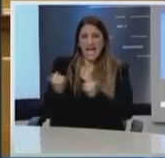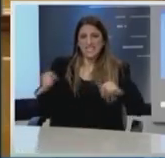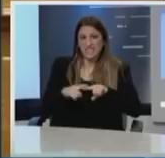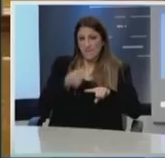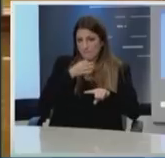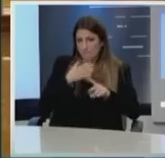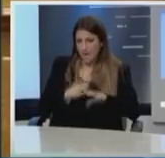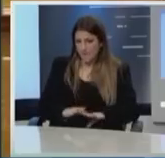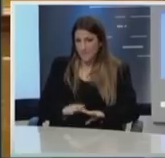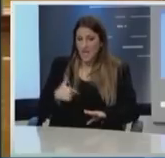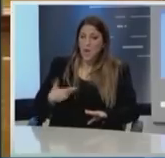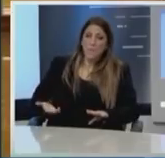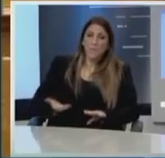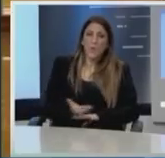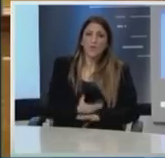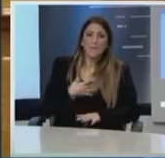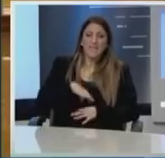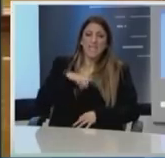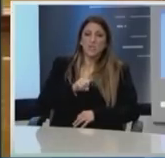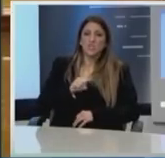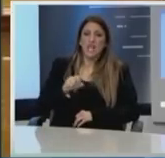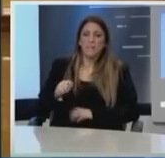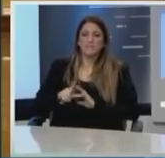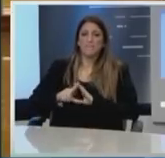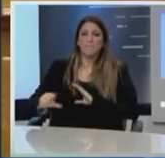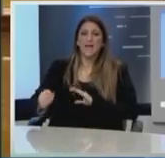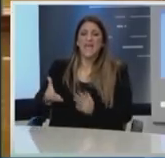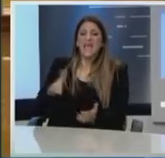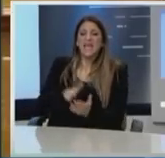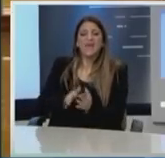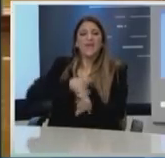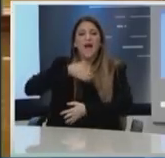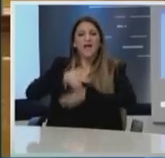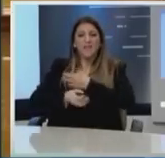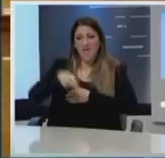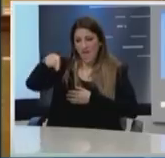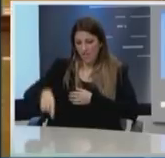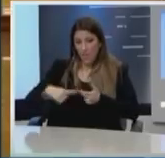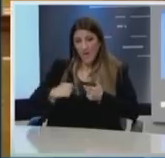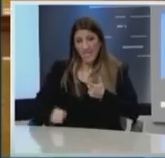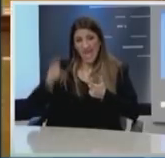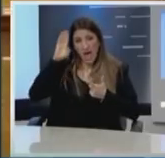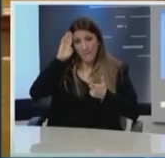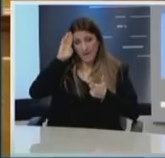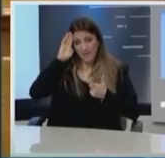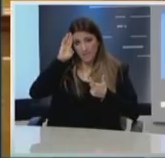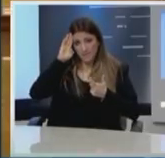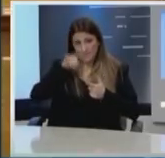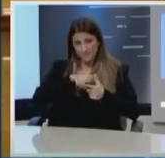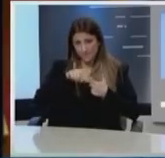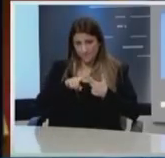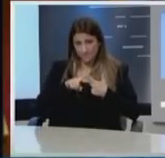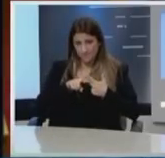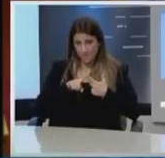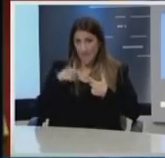Ελλήνων, προτείνουμε στον κύριο Σαλμά να πάει να καταθέσει. Και εδώ και στην Αμερική. Και